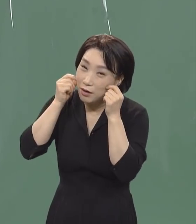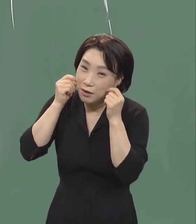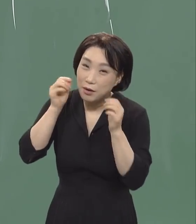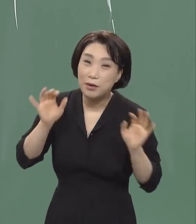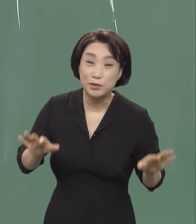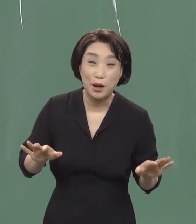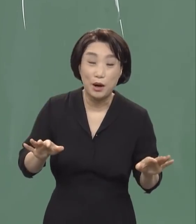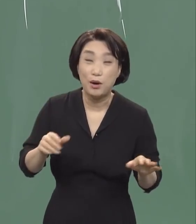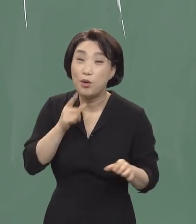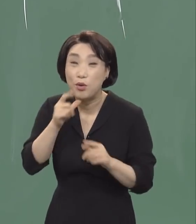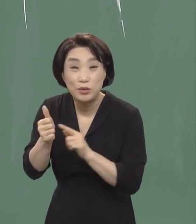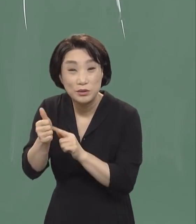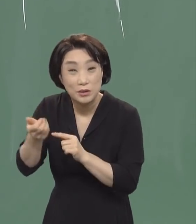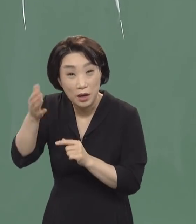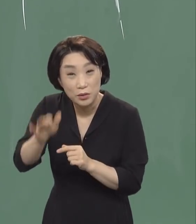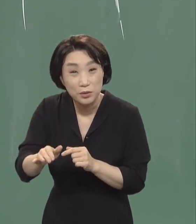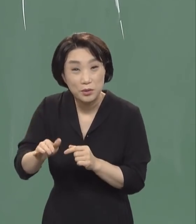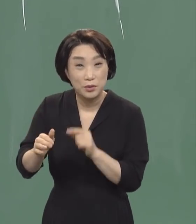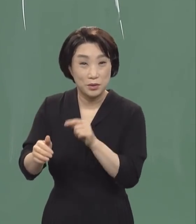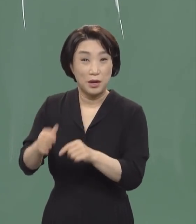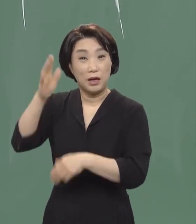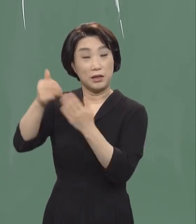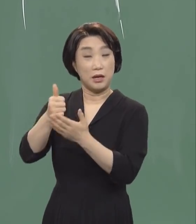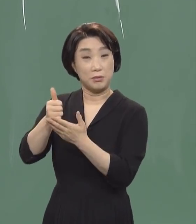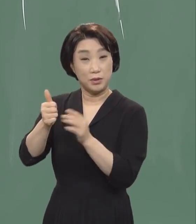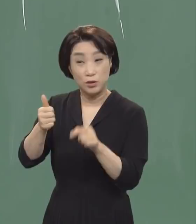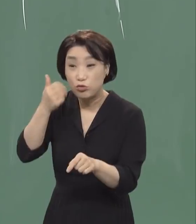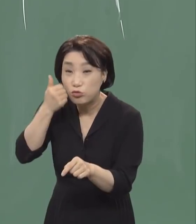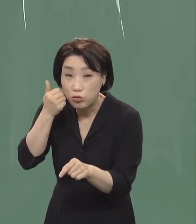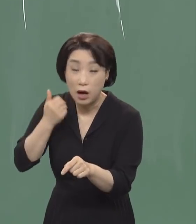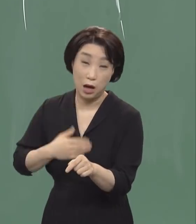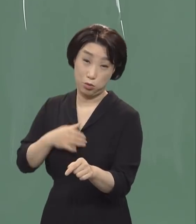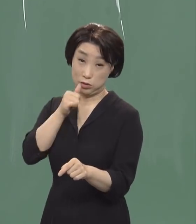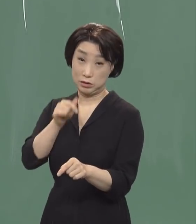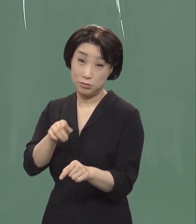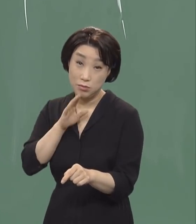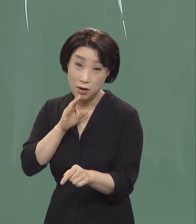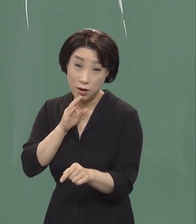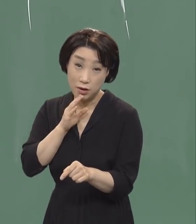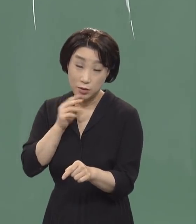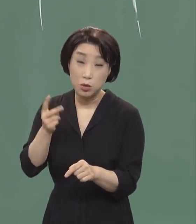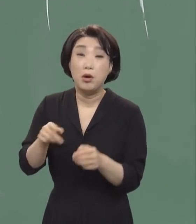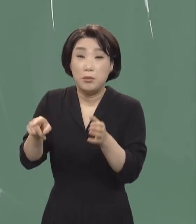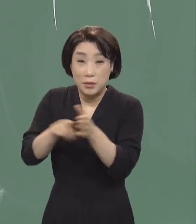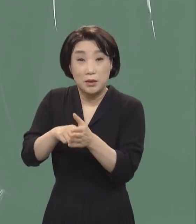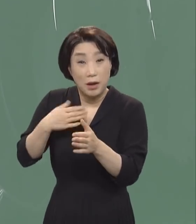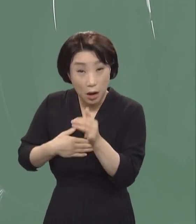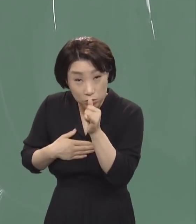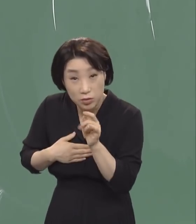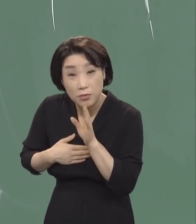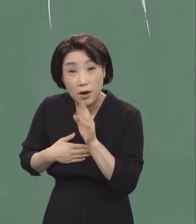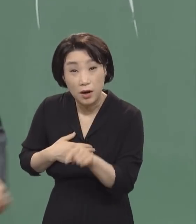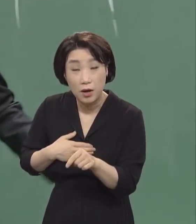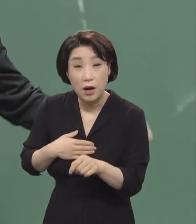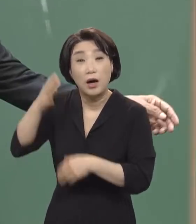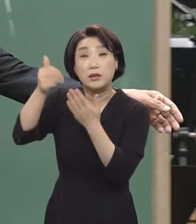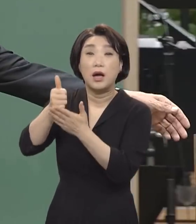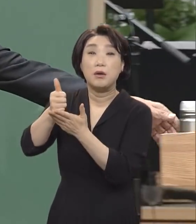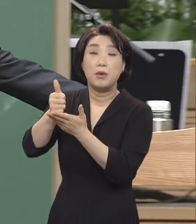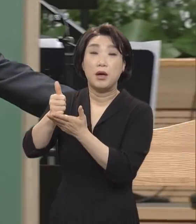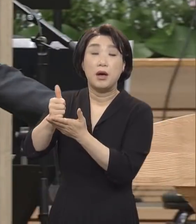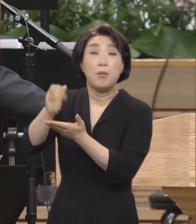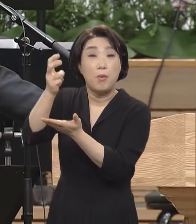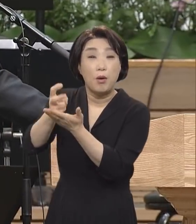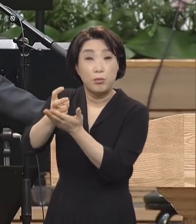사람은 고지라 할지라도 하나님이 누군가를 알고 믿음을 알고 하나님의